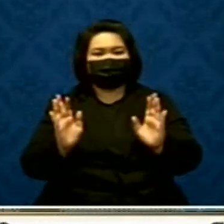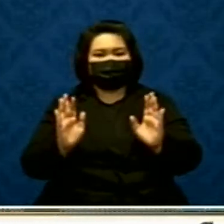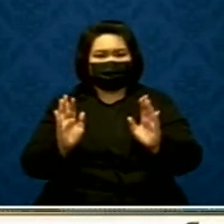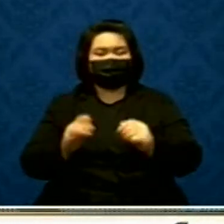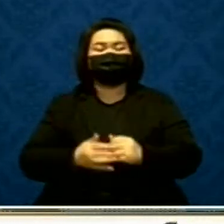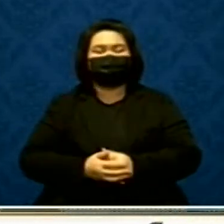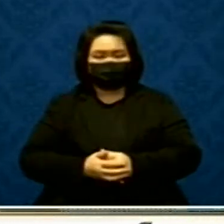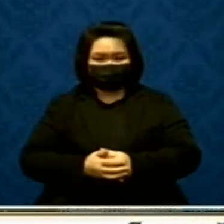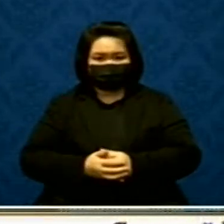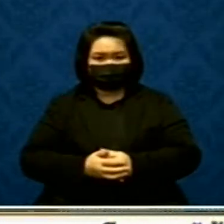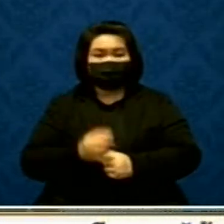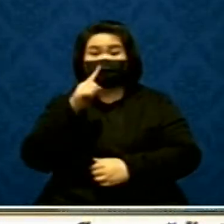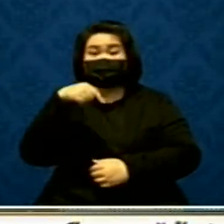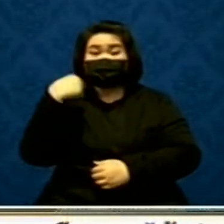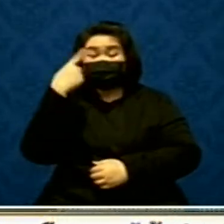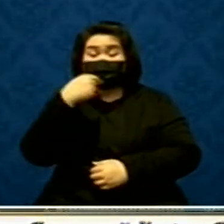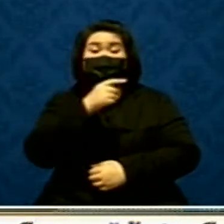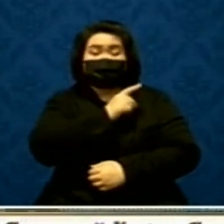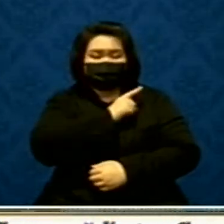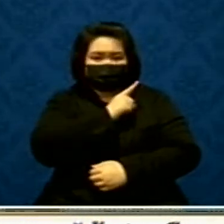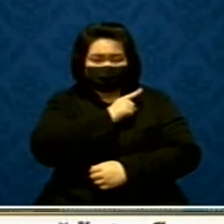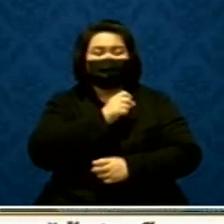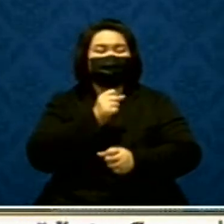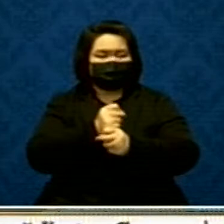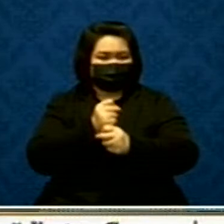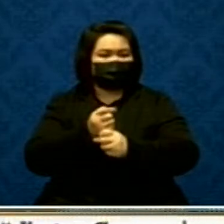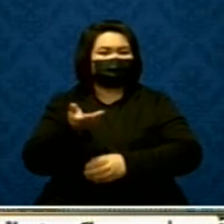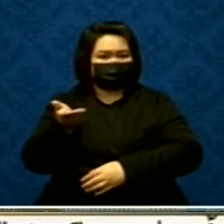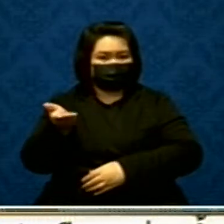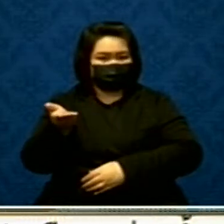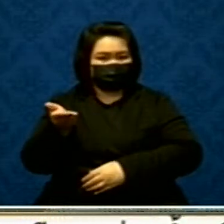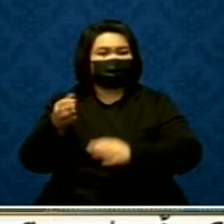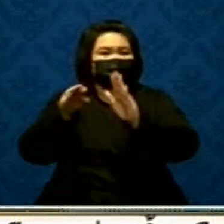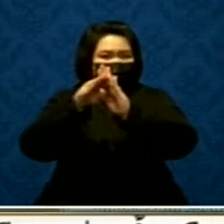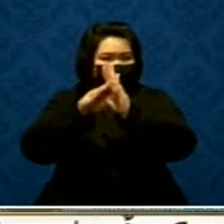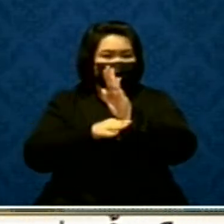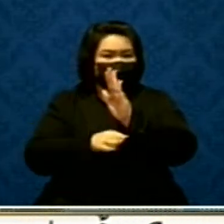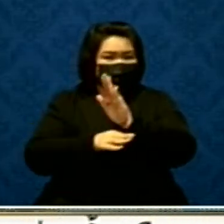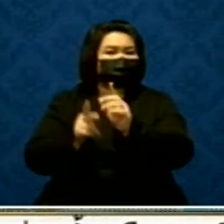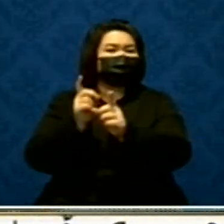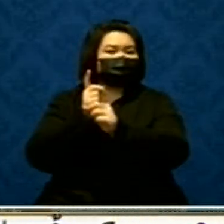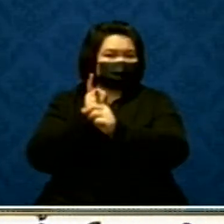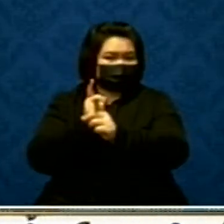อบในที่ดินดังกล่าวเนี่ยดำเนินการตามขั้นตอนของกฎหมายมาโดยตลอด